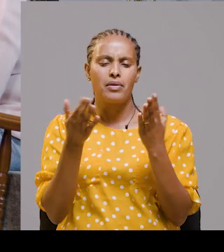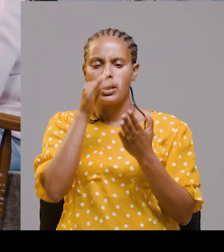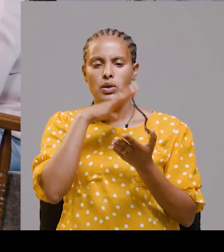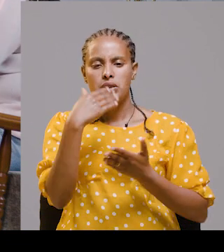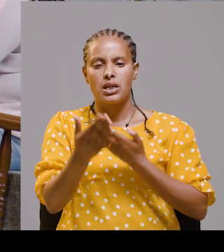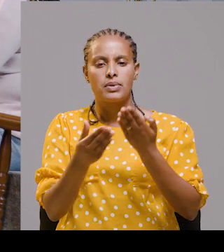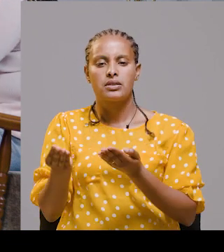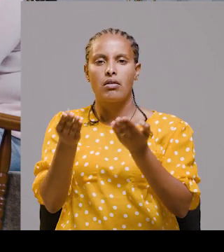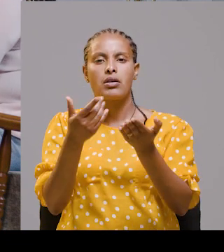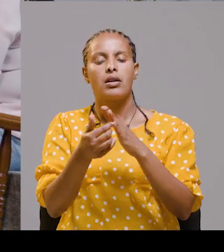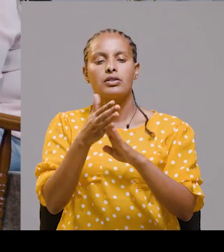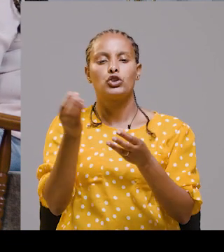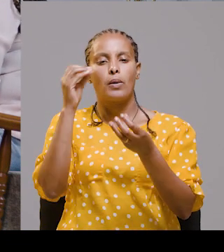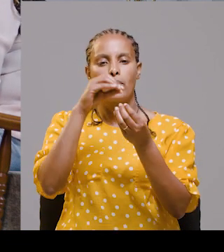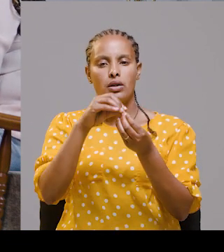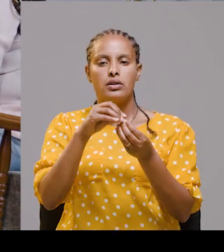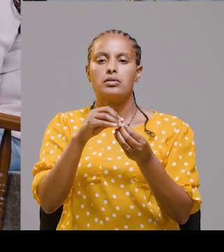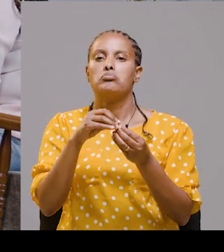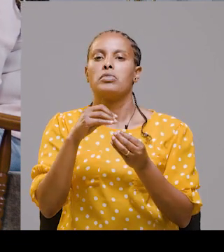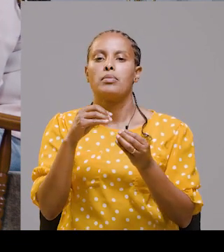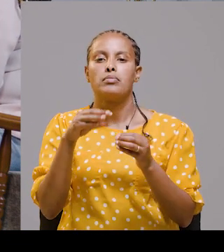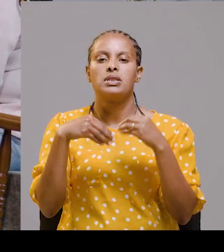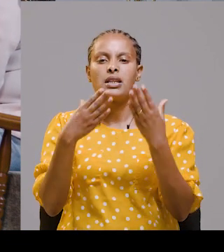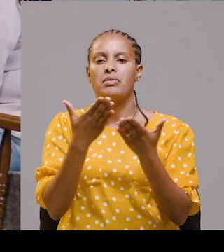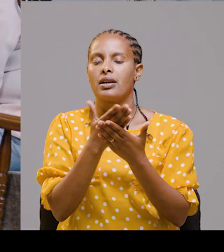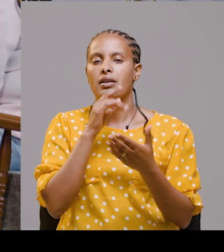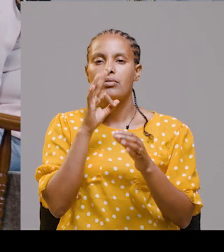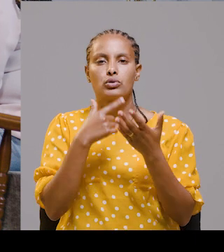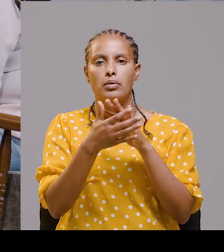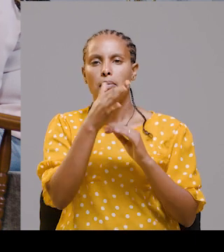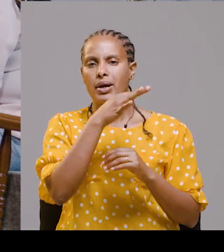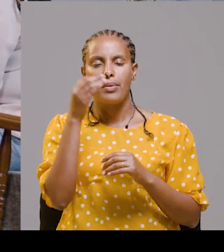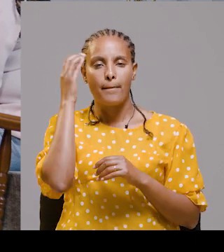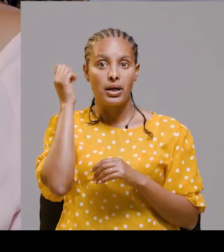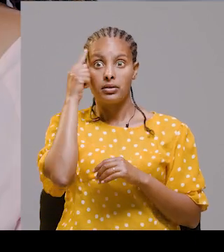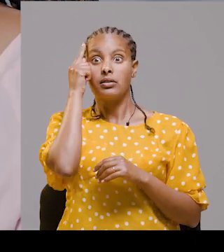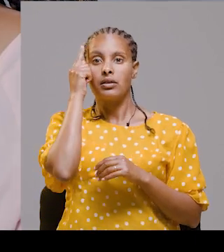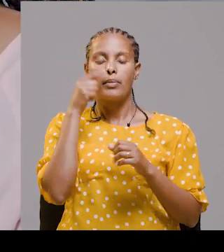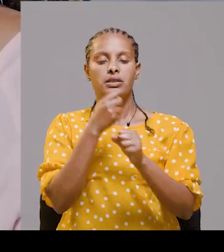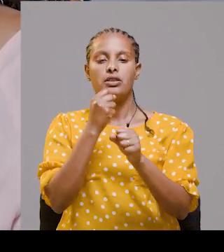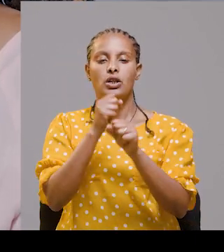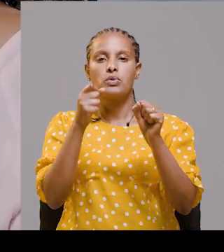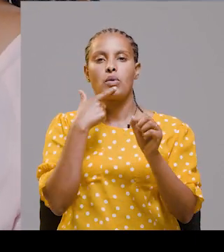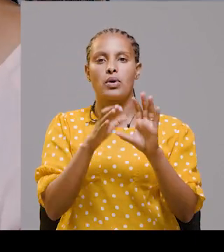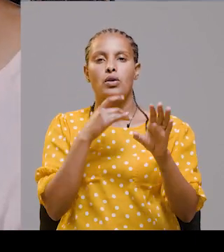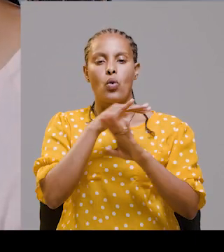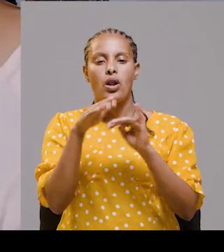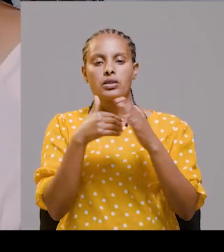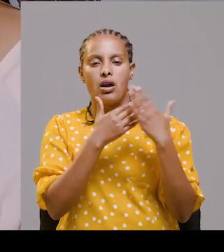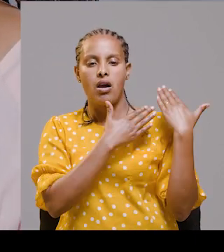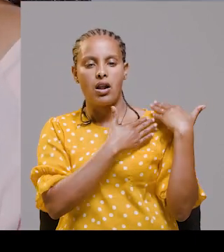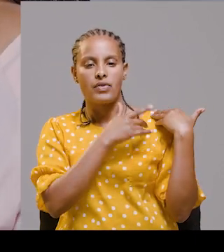ሰርቪስ ስናቀርብ ያንንም ጨምረን ሰርቪሱን የመስጠት ነገር የለንምና እሱ ነገሮች በደም ኮንሺየስ ሆኖ መስራት እንዲችሉ የማድረግ ነገር